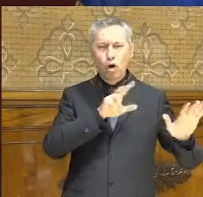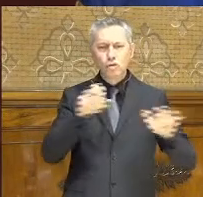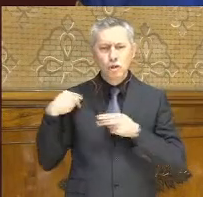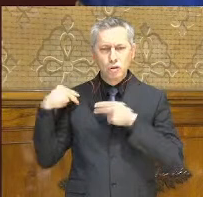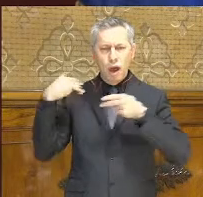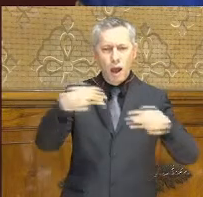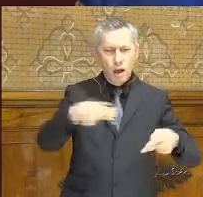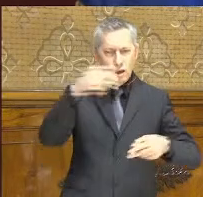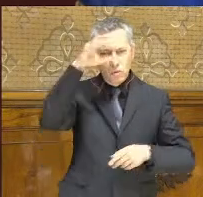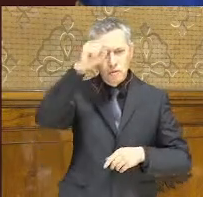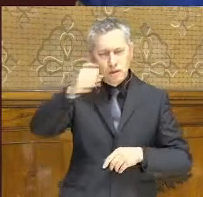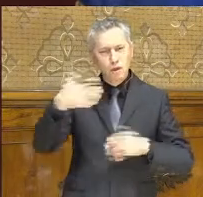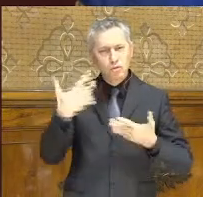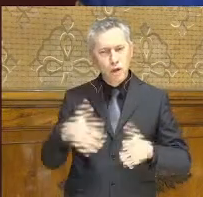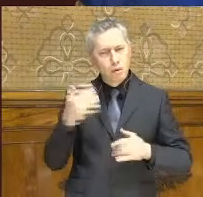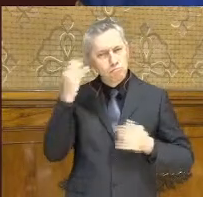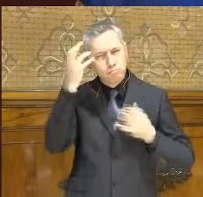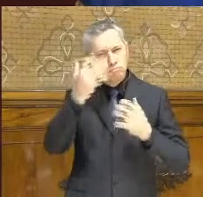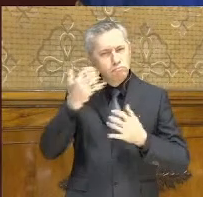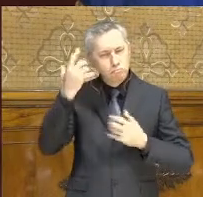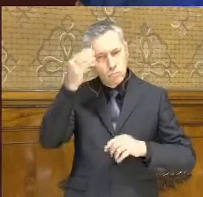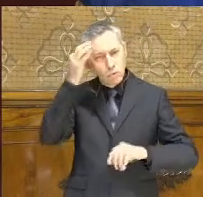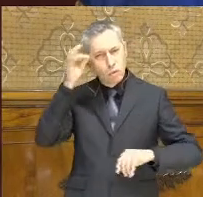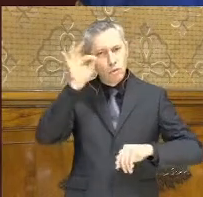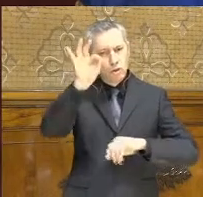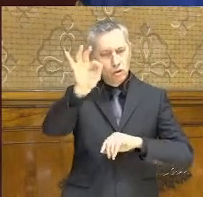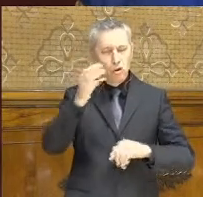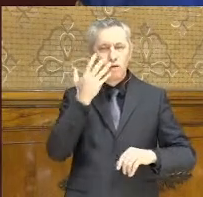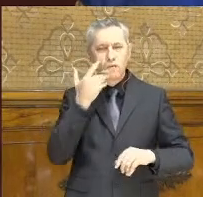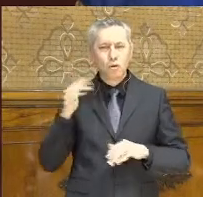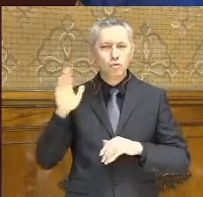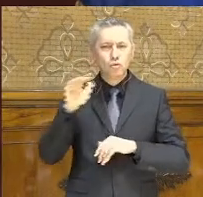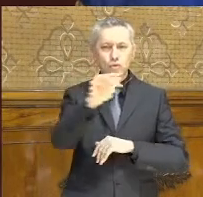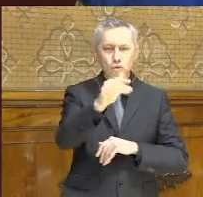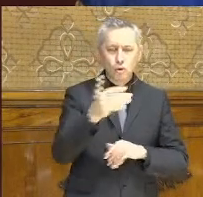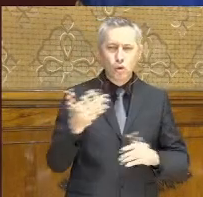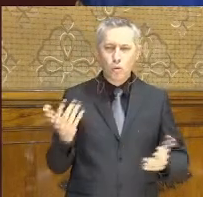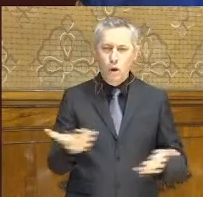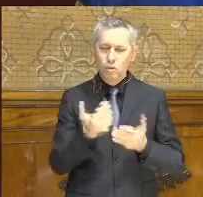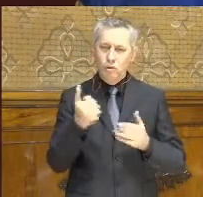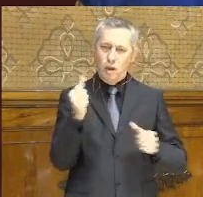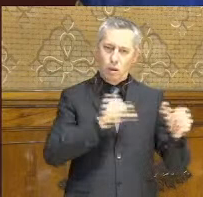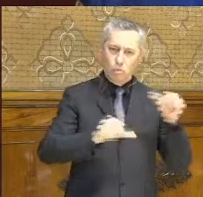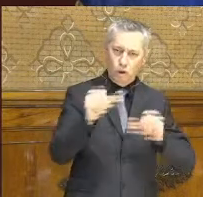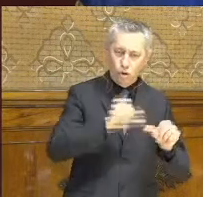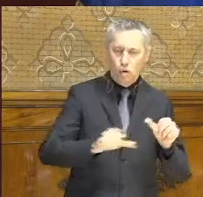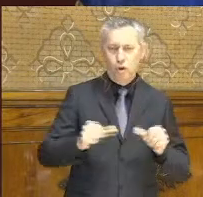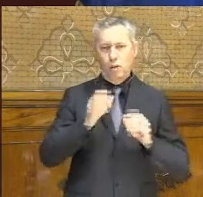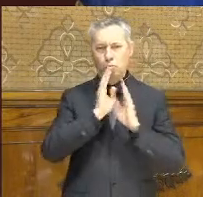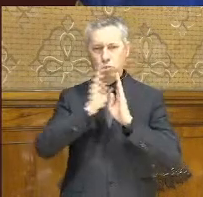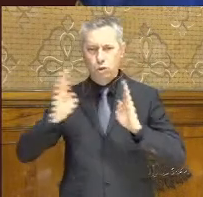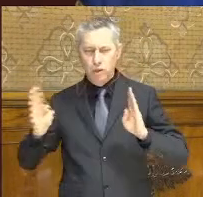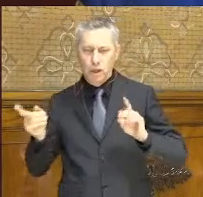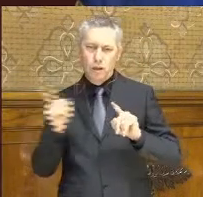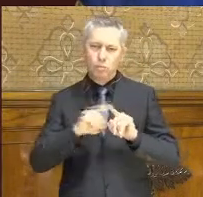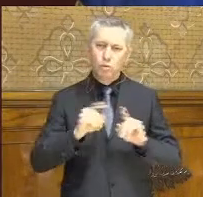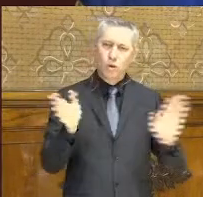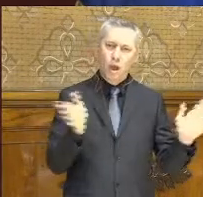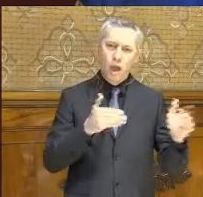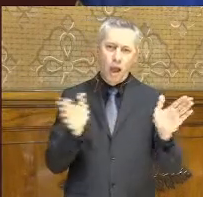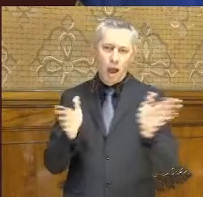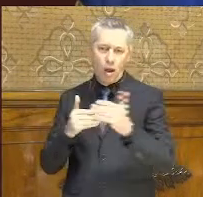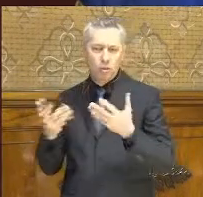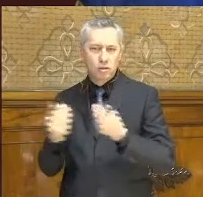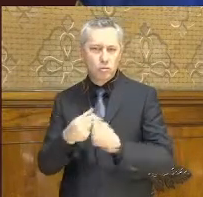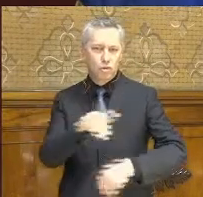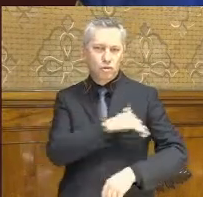una libertà che ispira la nostra missione, il nostro agire quotidiano, nei nostri laboratori, nelle nostre biblioteche, nelle aule didattiche con i nostri